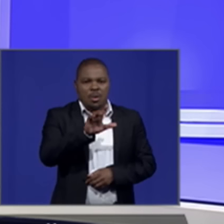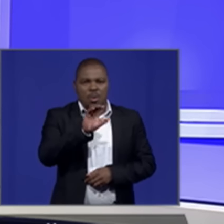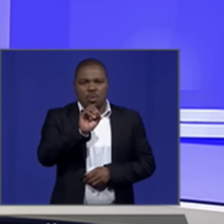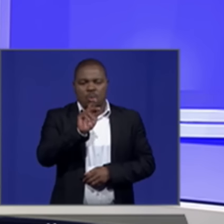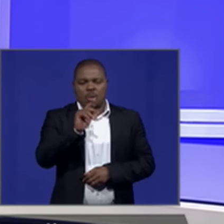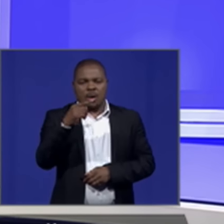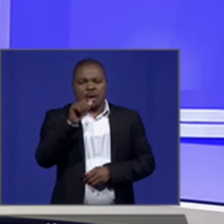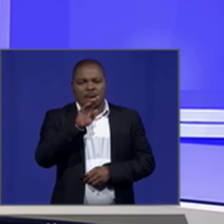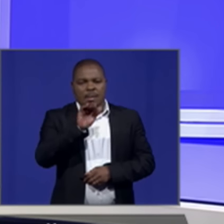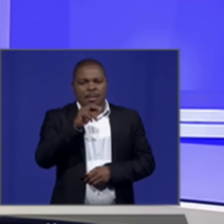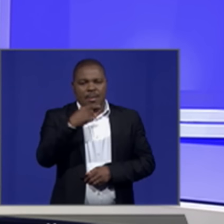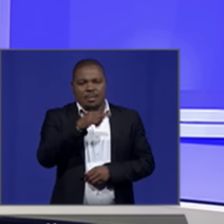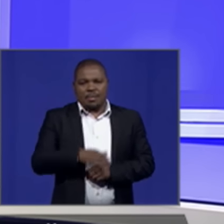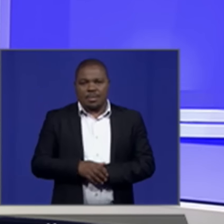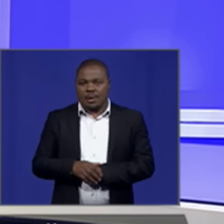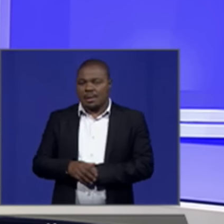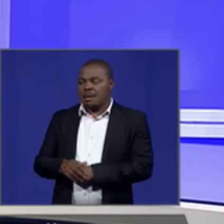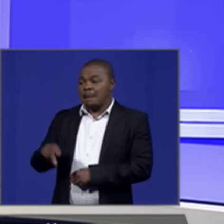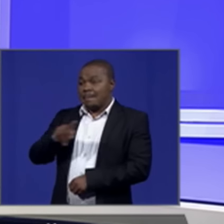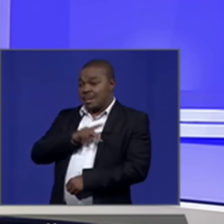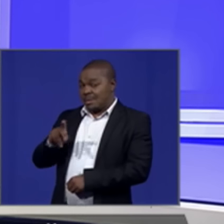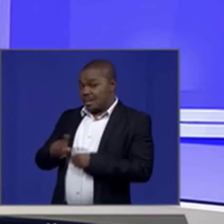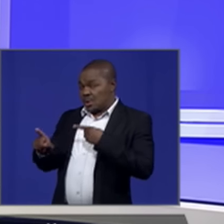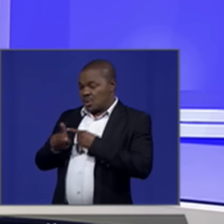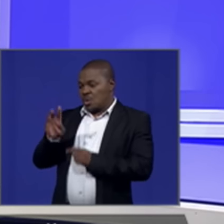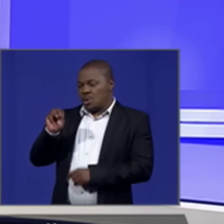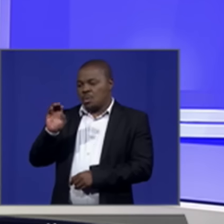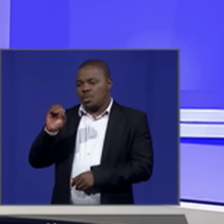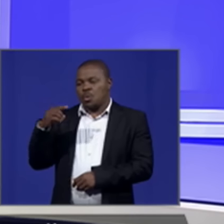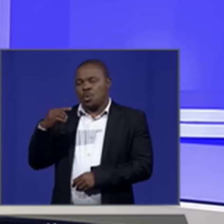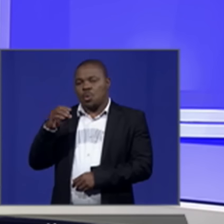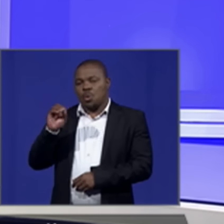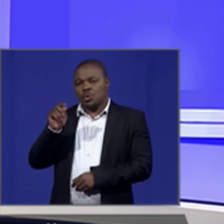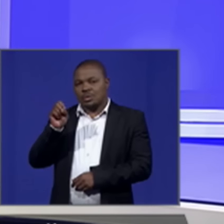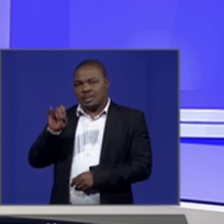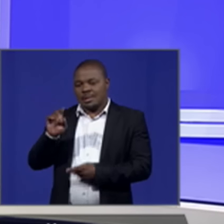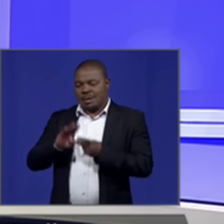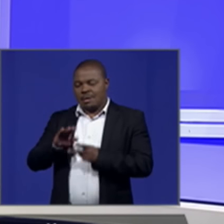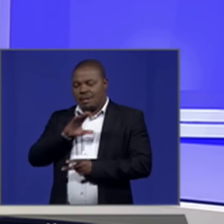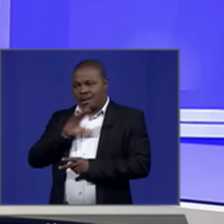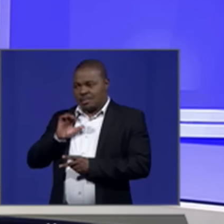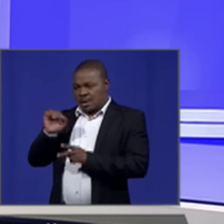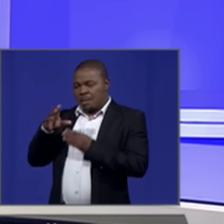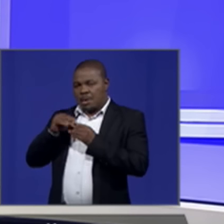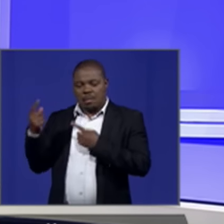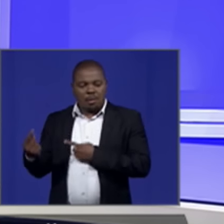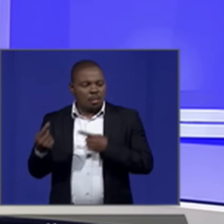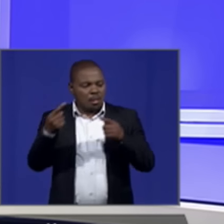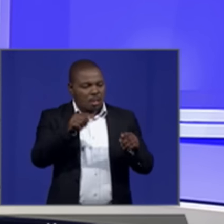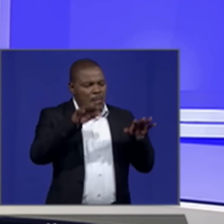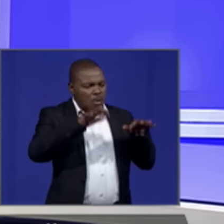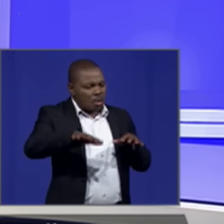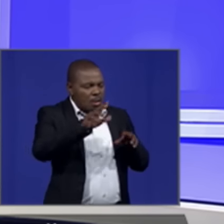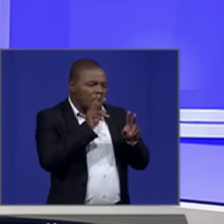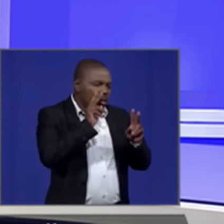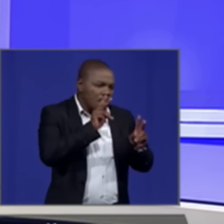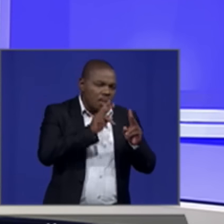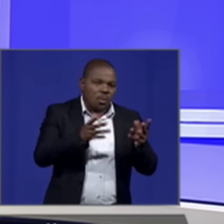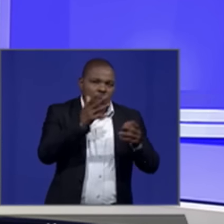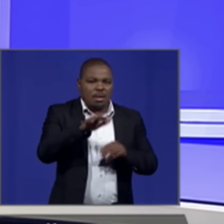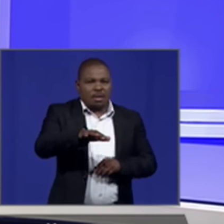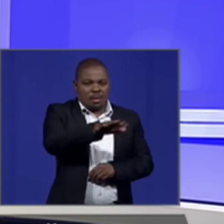tla jaaka Tonakgolo Lazarus Mokgosi le maloko mangwe a khansele ya gagwe ba etetse mafelo a ke merwalela kwa